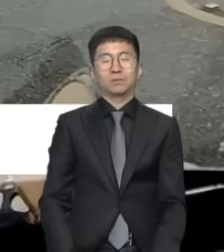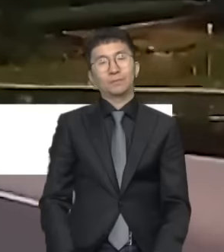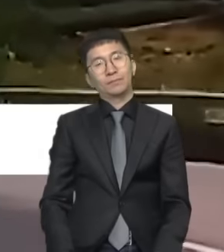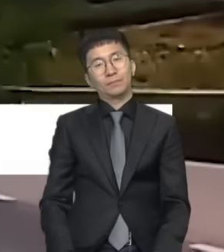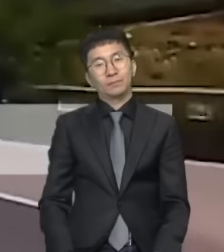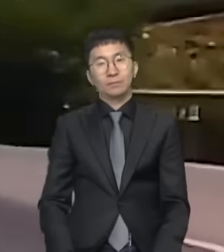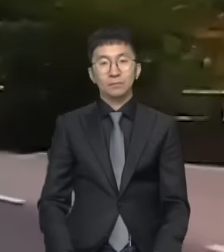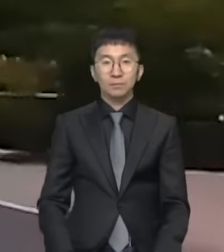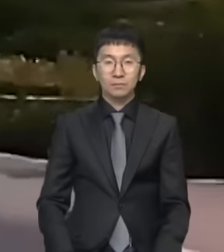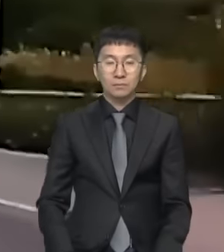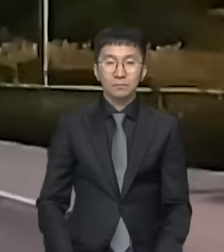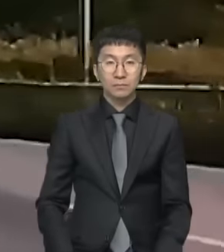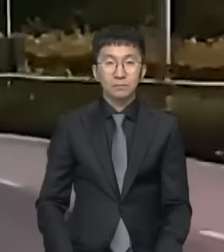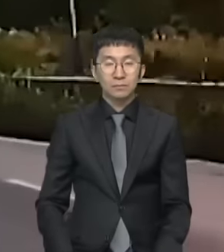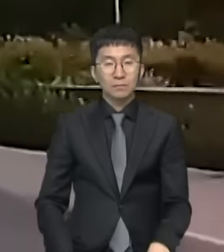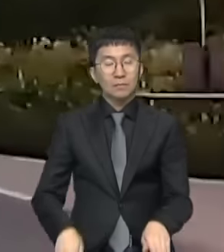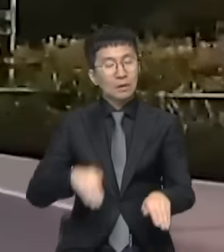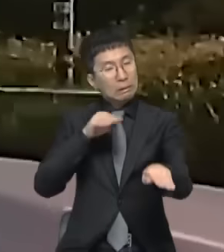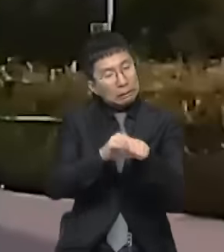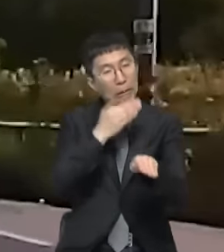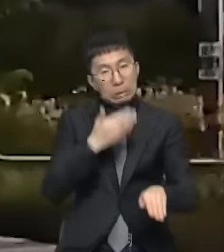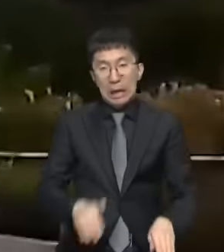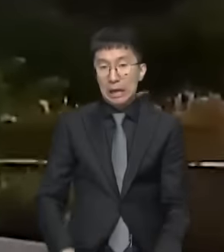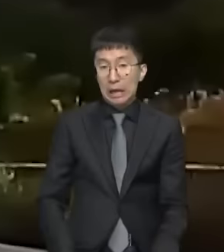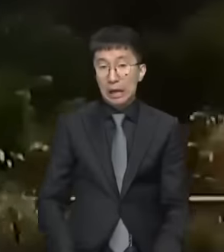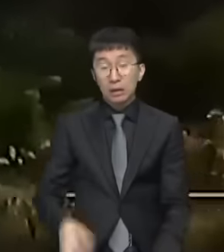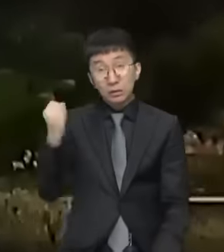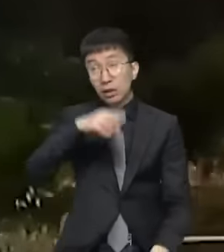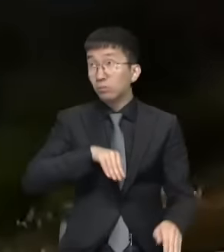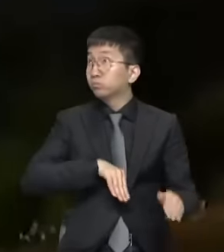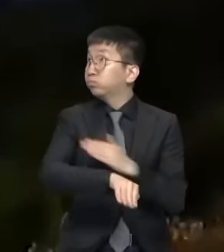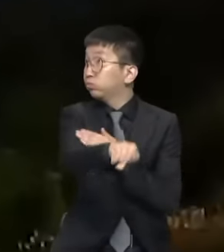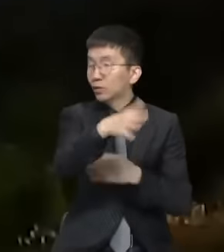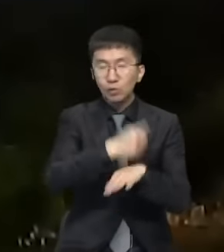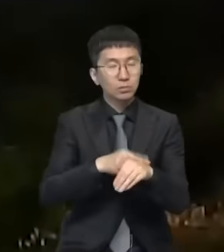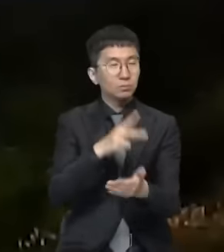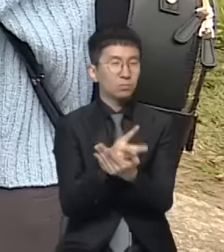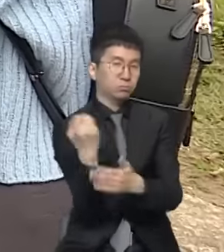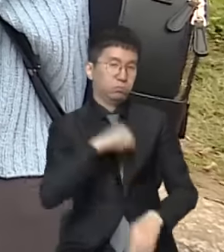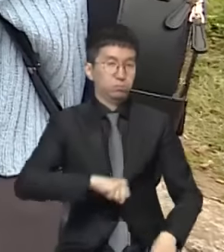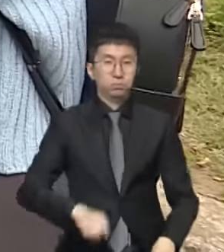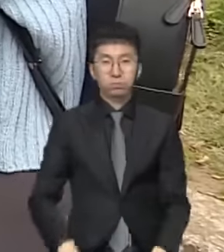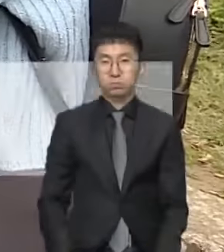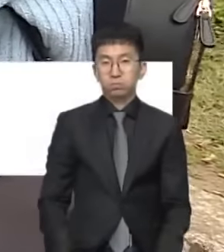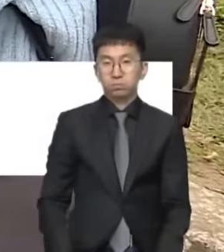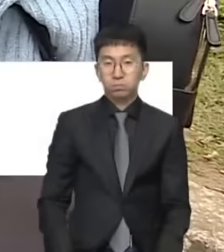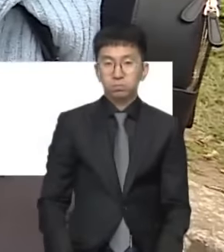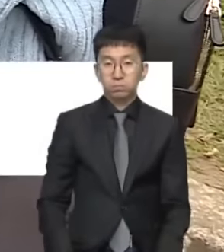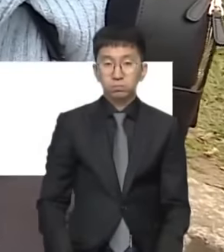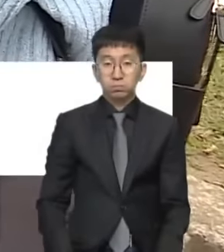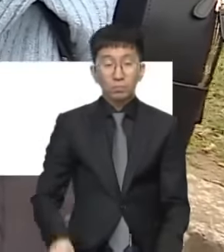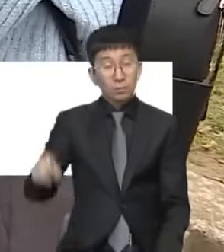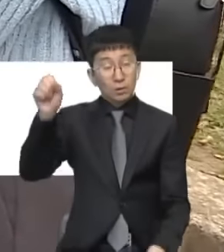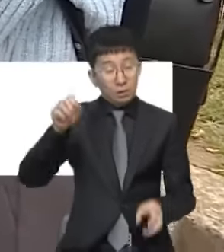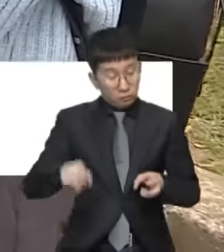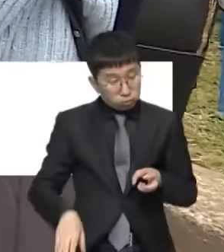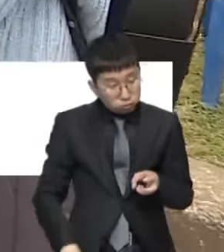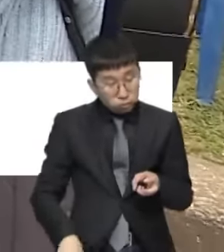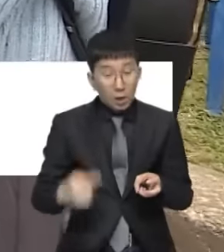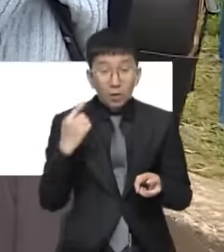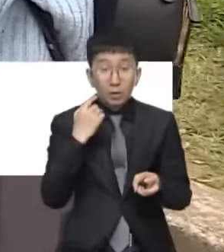이런 사고로 이어질 수 있고 그냥 지나가면 법을 위반하게 되는 겁니다. 달리던 차가 정지선 여기서